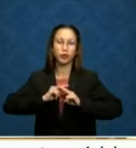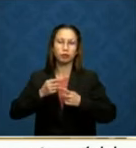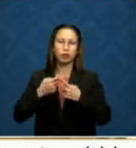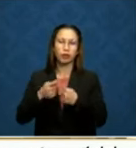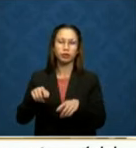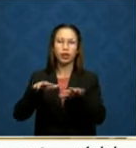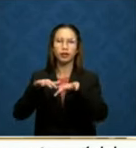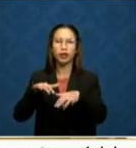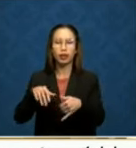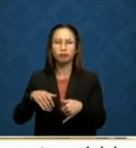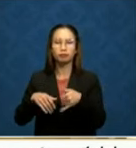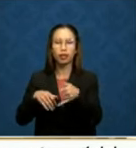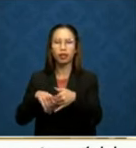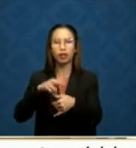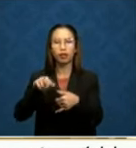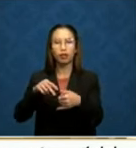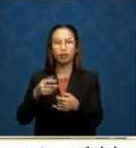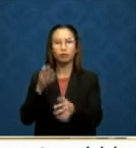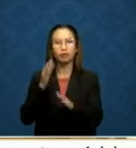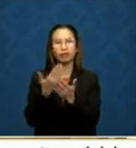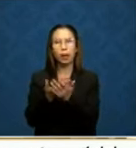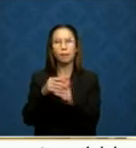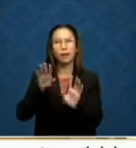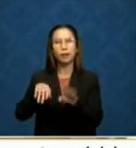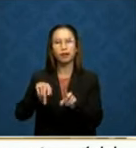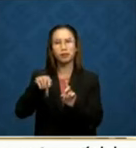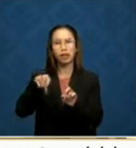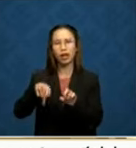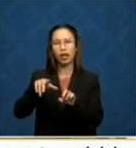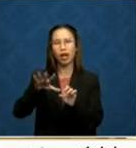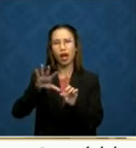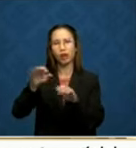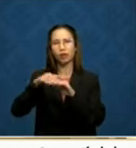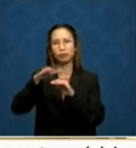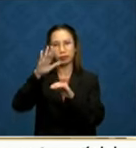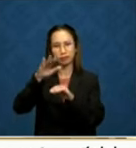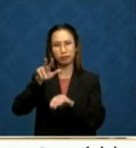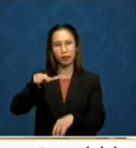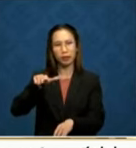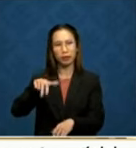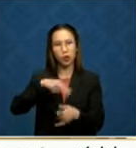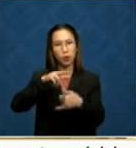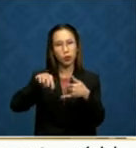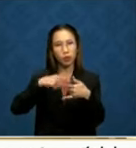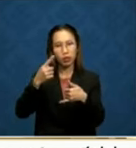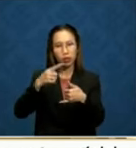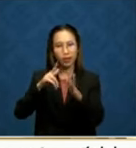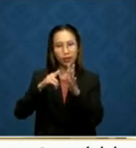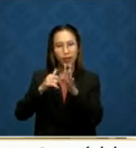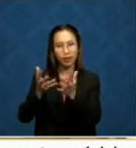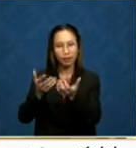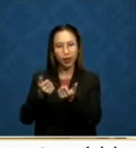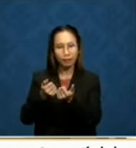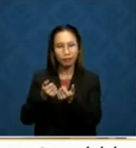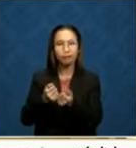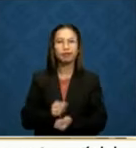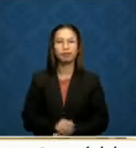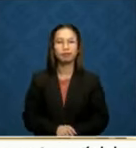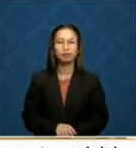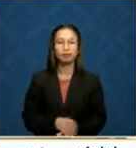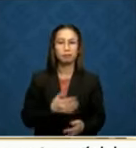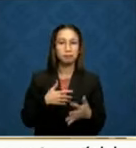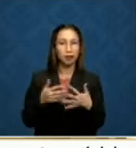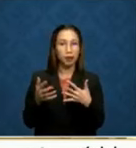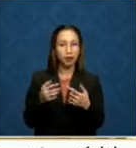แต่เดินเขาไปครั้งนึออกมาไม่ต่ำกา 1,500-3,000 นะครั